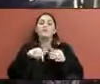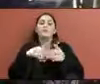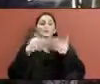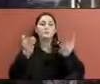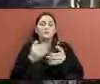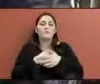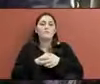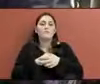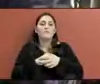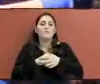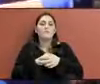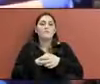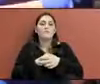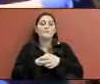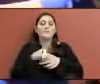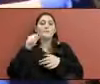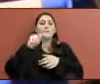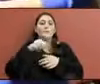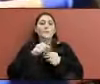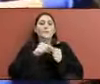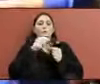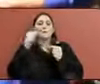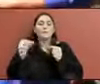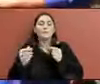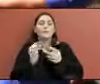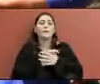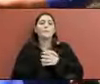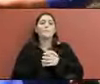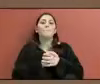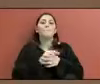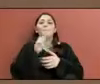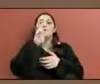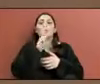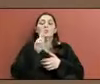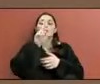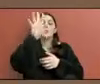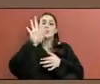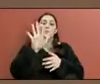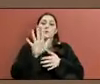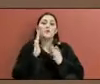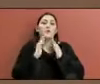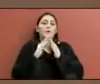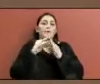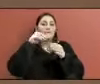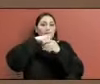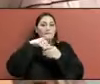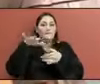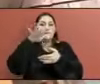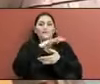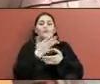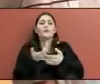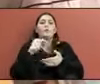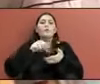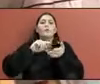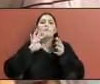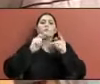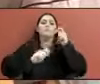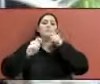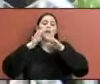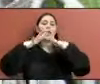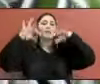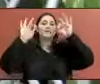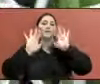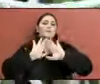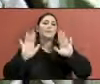anda bugün itibariyle arkadaşlarımdan sayıyı aldım. 375 eve biz bunu montajını gerçekleştirdik.